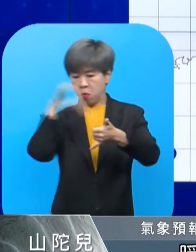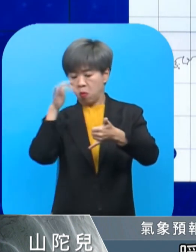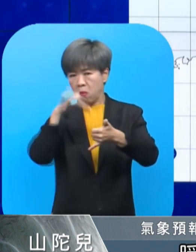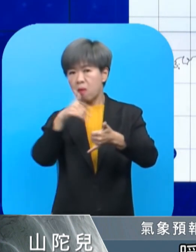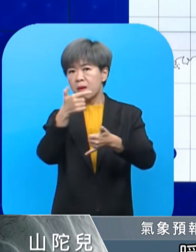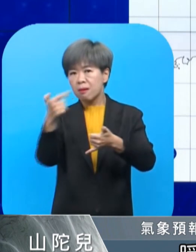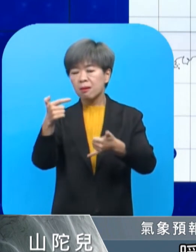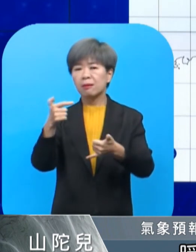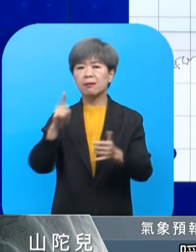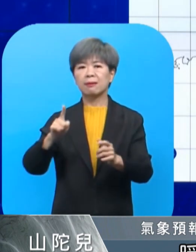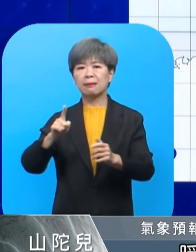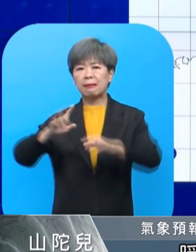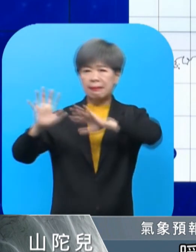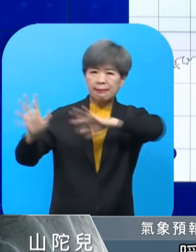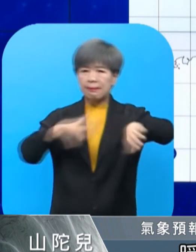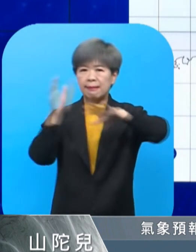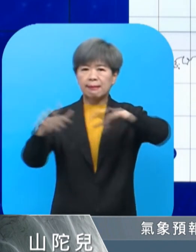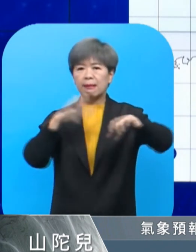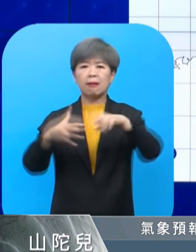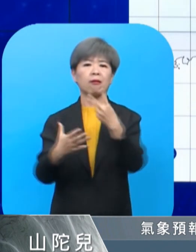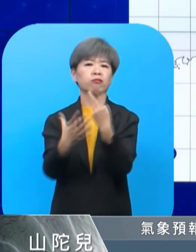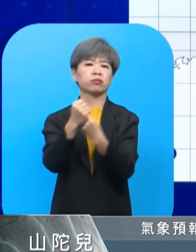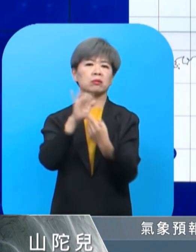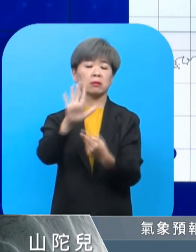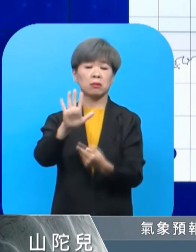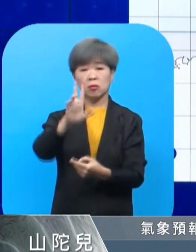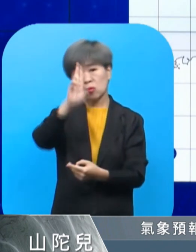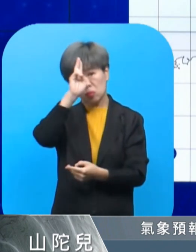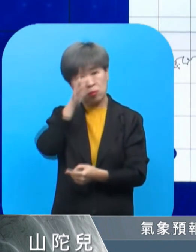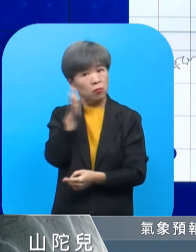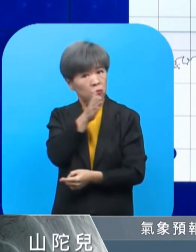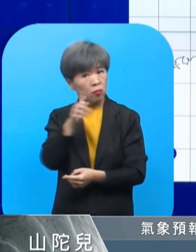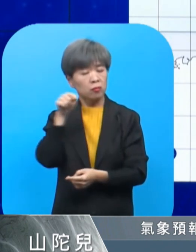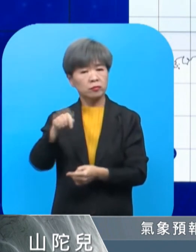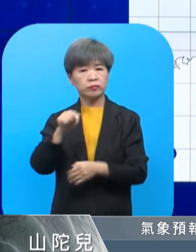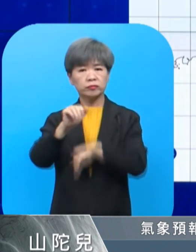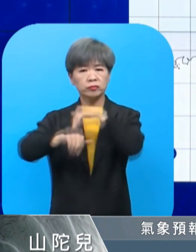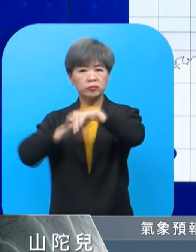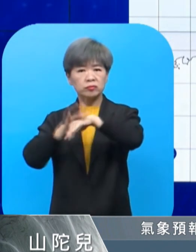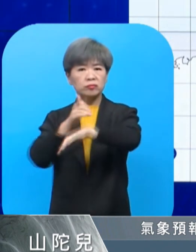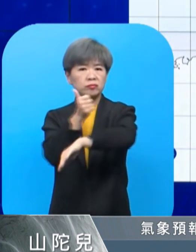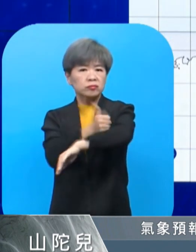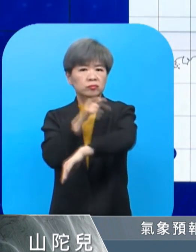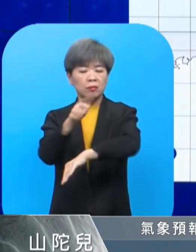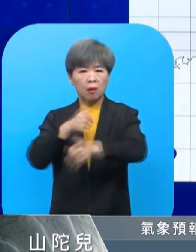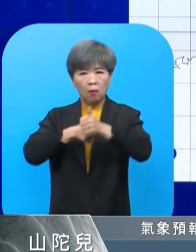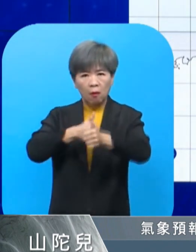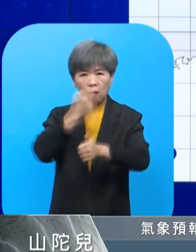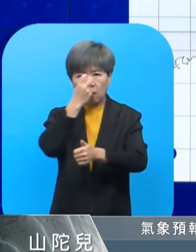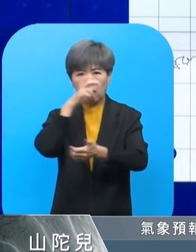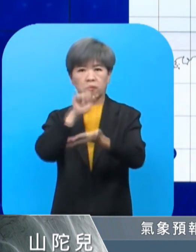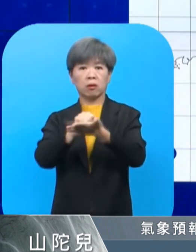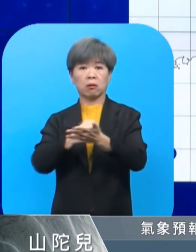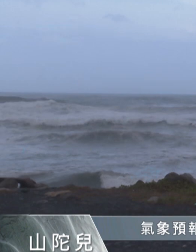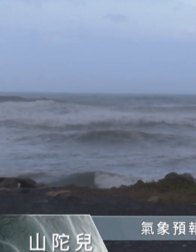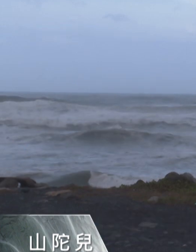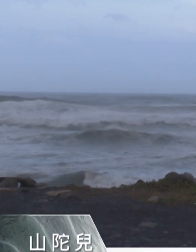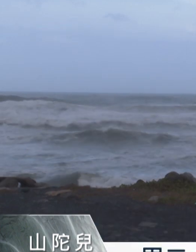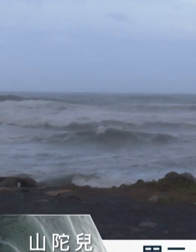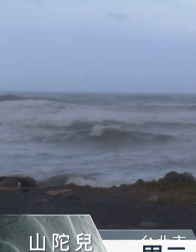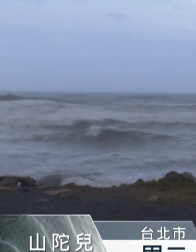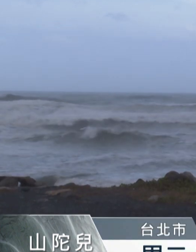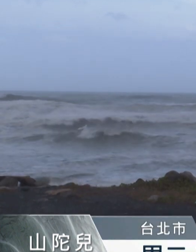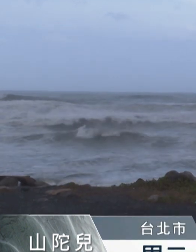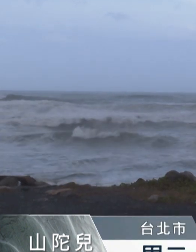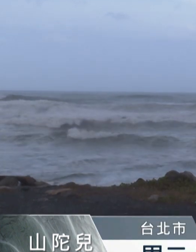可能带来一些比较强的阵风。譬如像今天中午前后，在成功这些地方都已经观测到10级的阵风。 必须